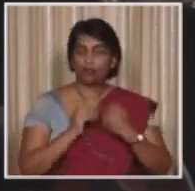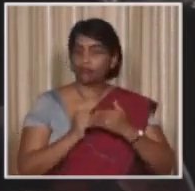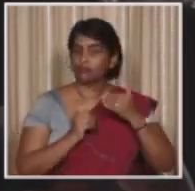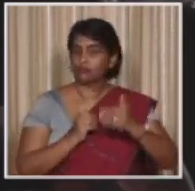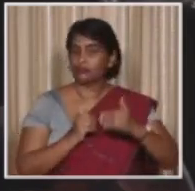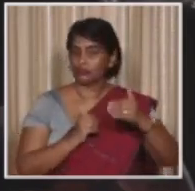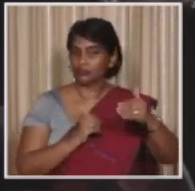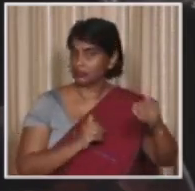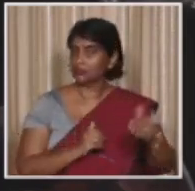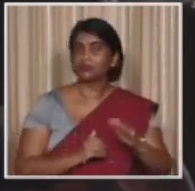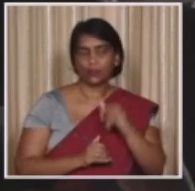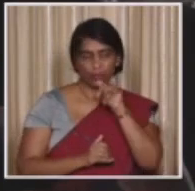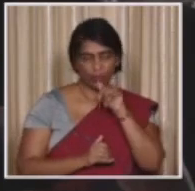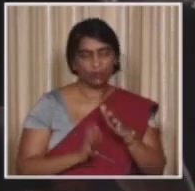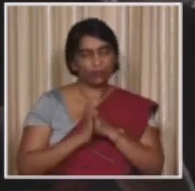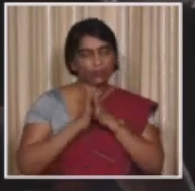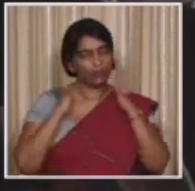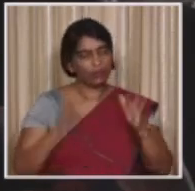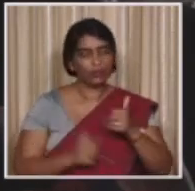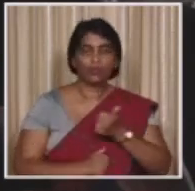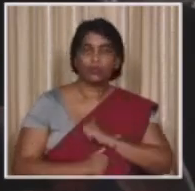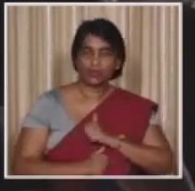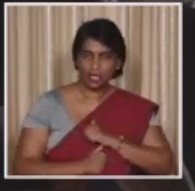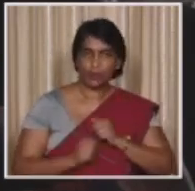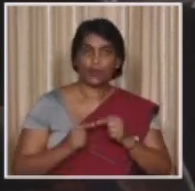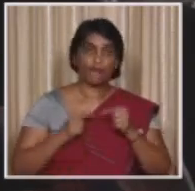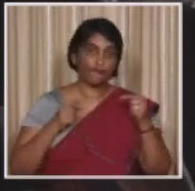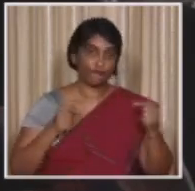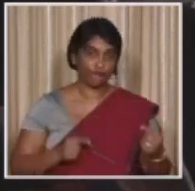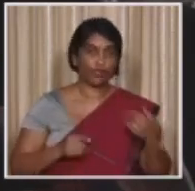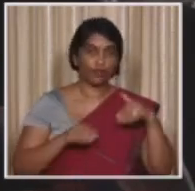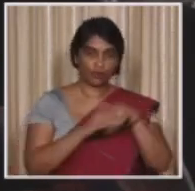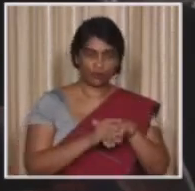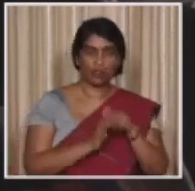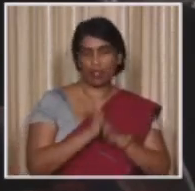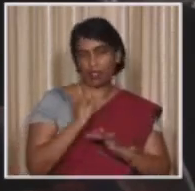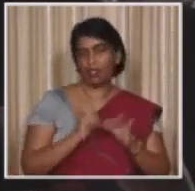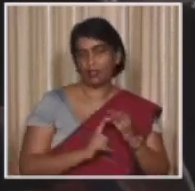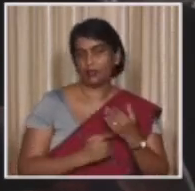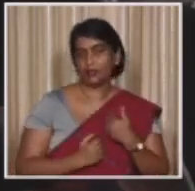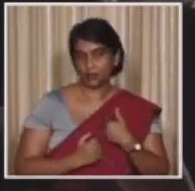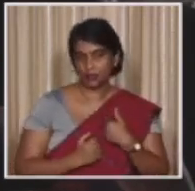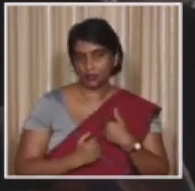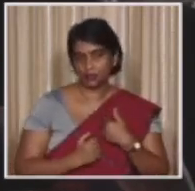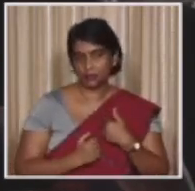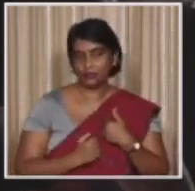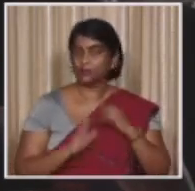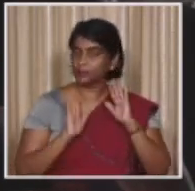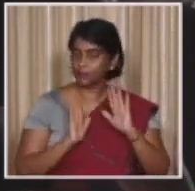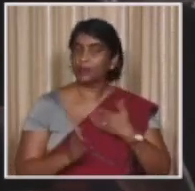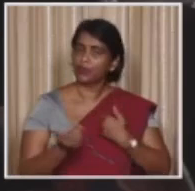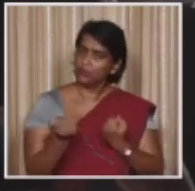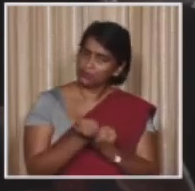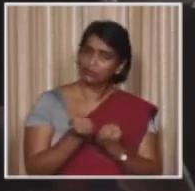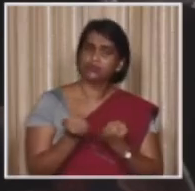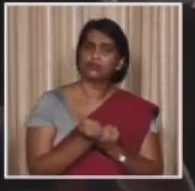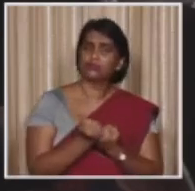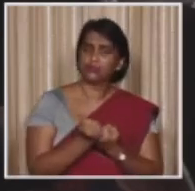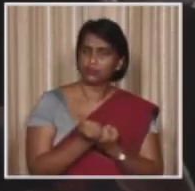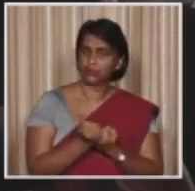යනවට ඉතාම කැමති විපක්ෂය නියෝජනය කරන මන්ත්‍රී වුණාට අපේ සහයෝගය